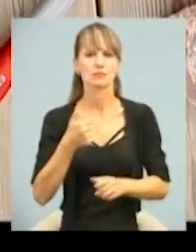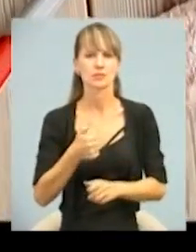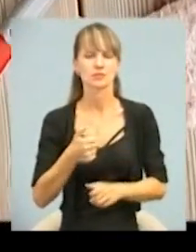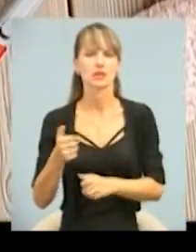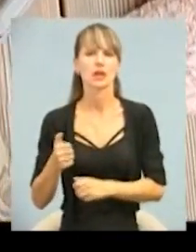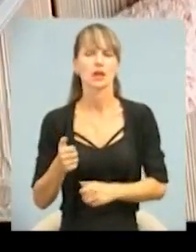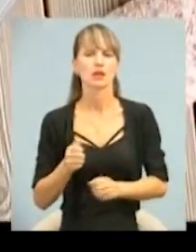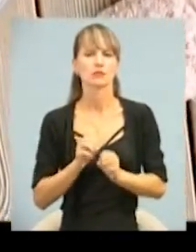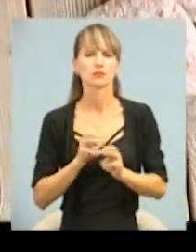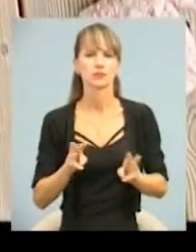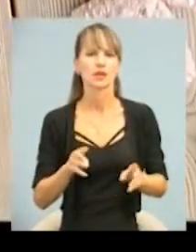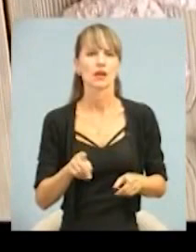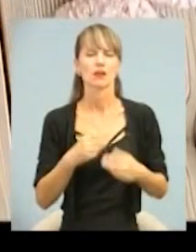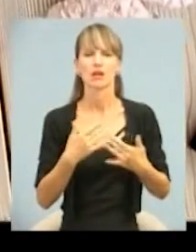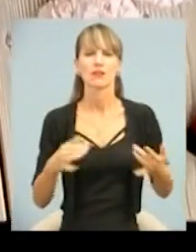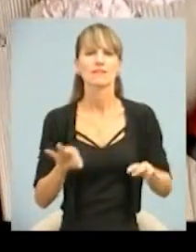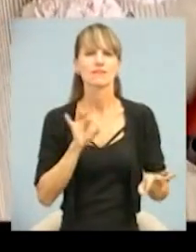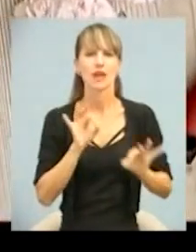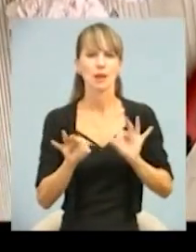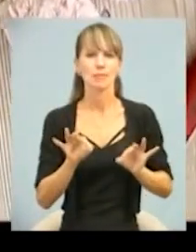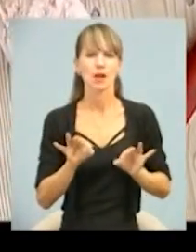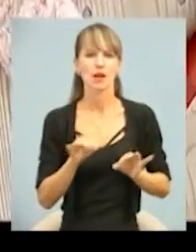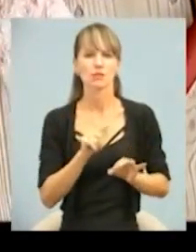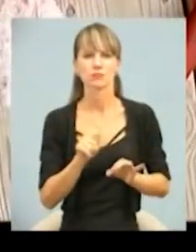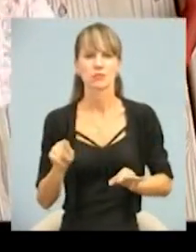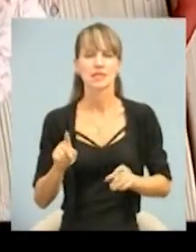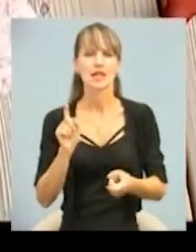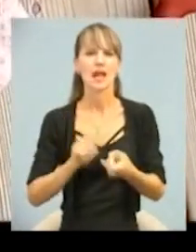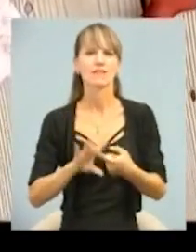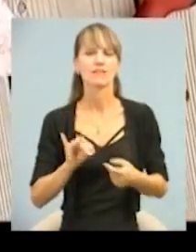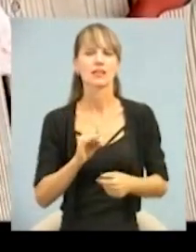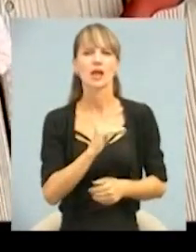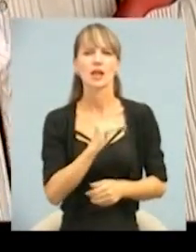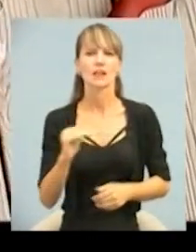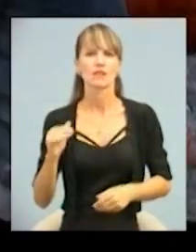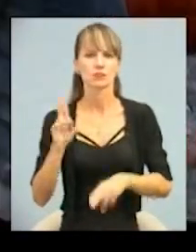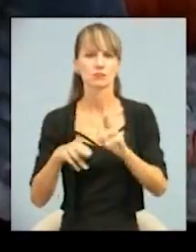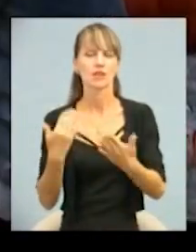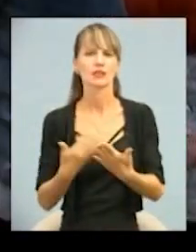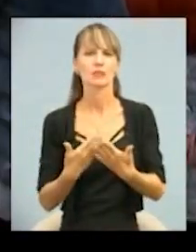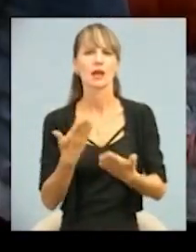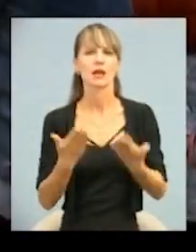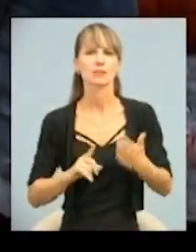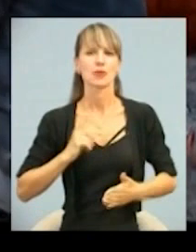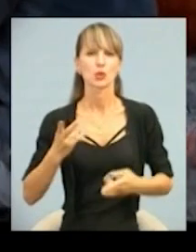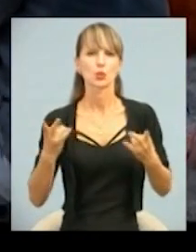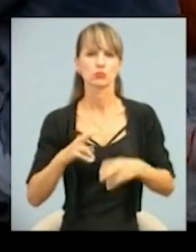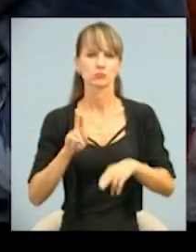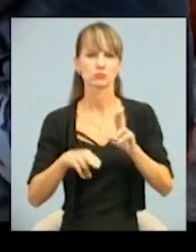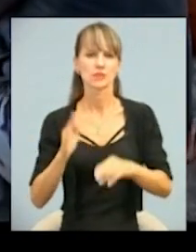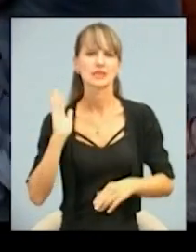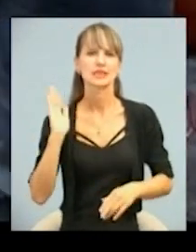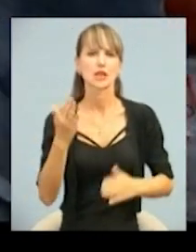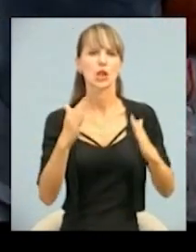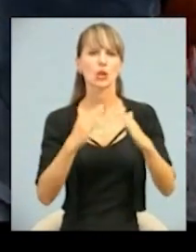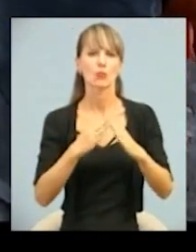пістолети, пульверизатори тощо. Вибір того чи іншого інструменту залежить від рівня фарбування. Наприклад, якщо майстру треба зафарбувати